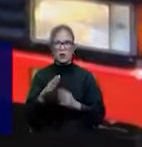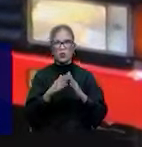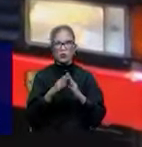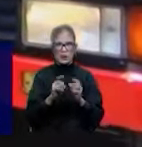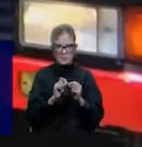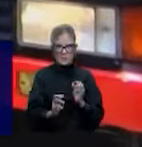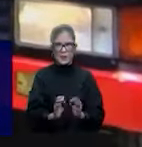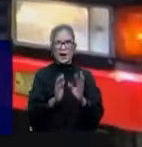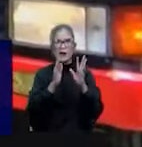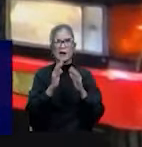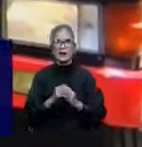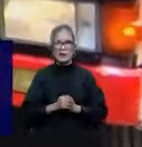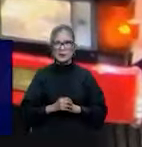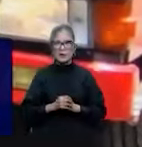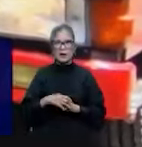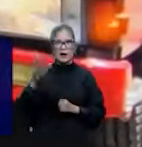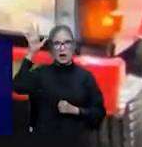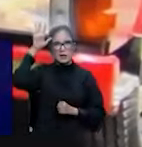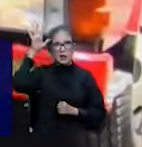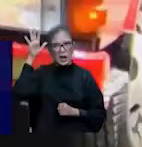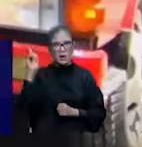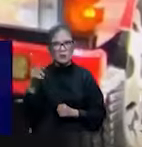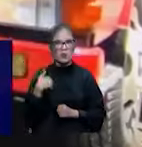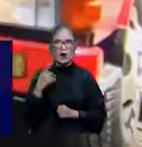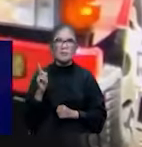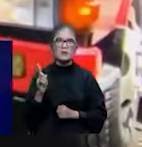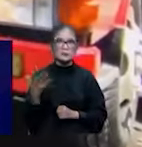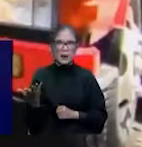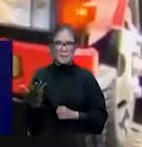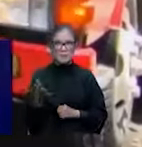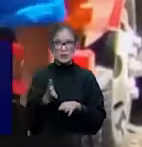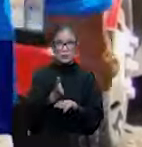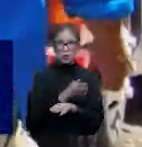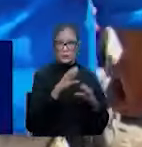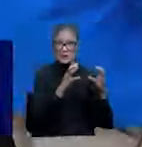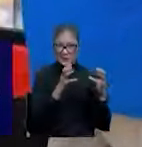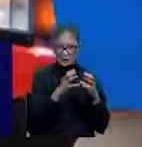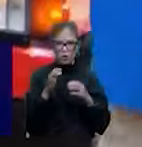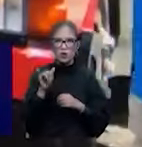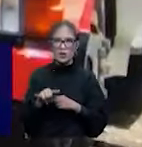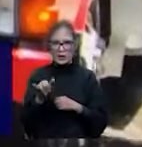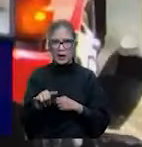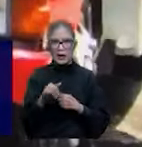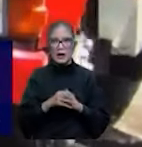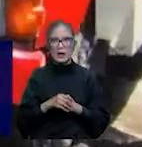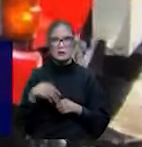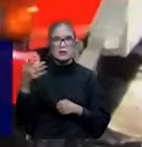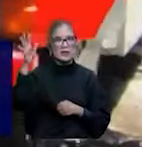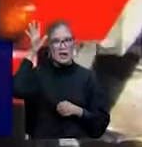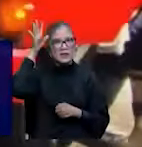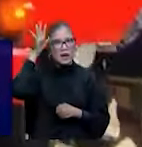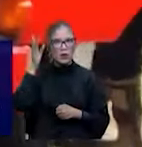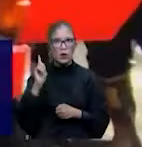Karena dibakar oleh? Tahu tuh, kalau itu mah kurang paham. Sempat ada cekcok sendiri? Kemungkinan. Soalnya saya nggak tahu sih, Pak, kalau